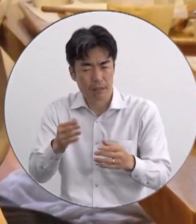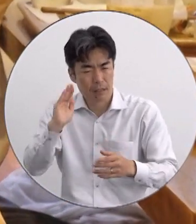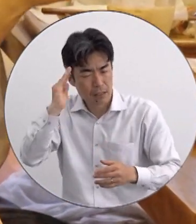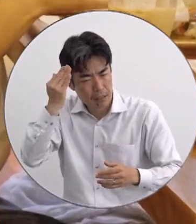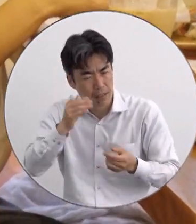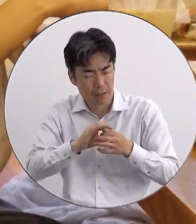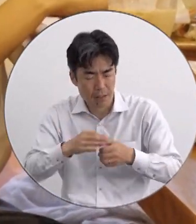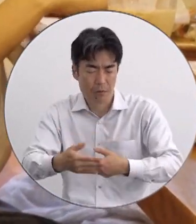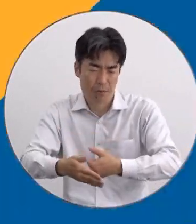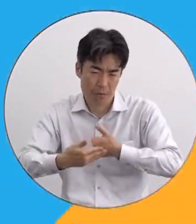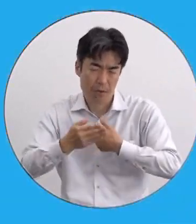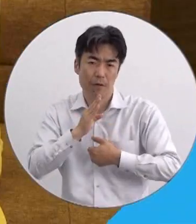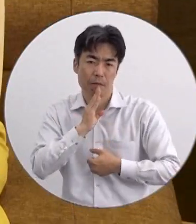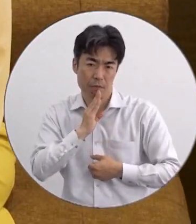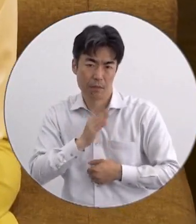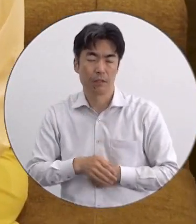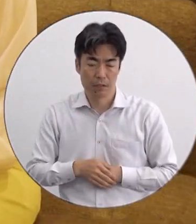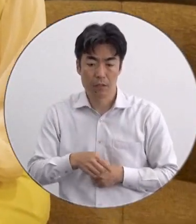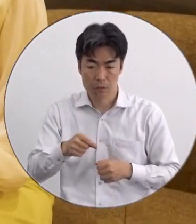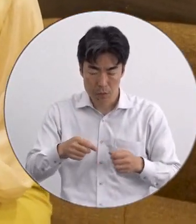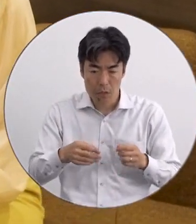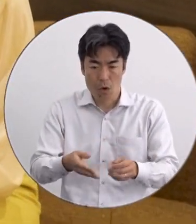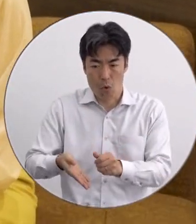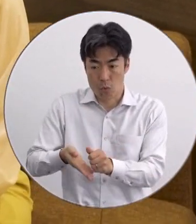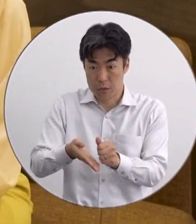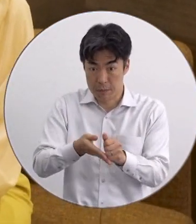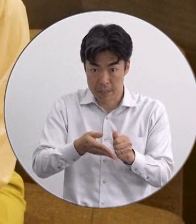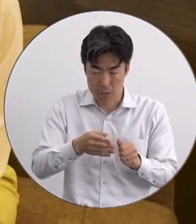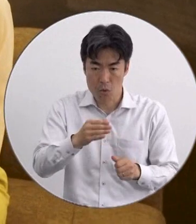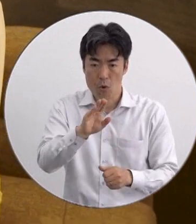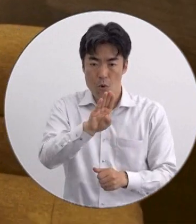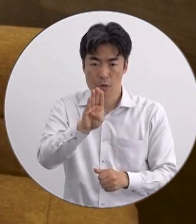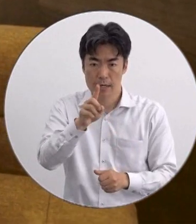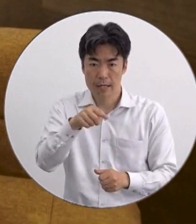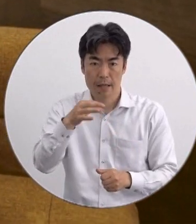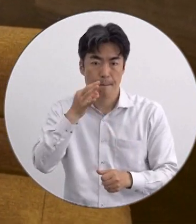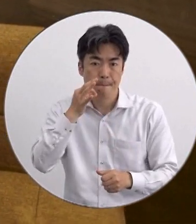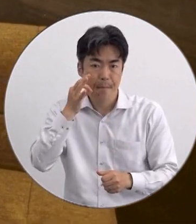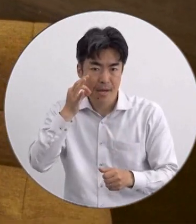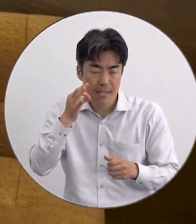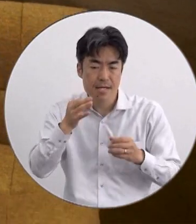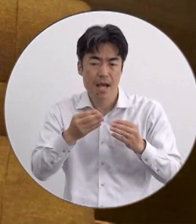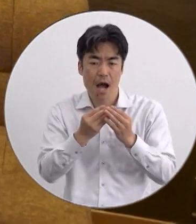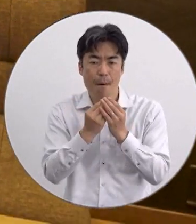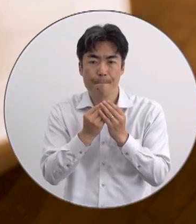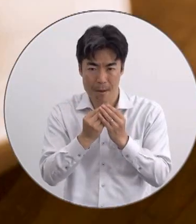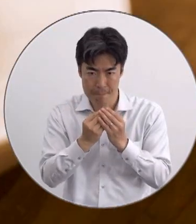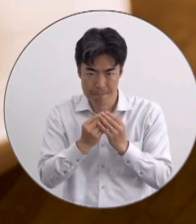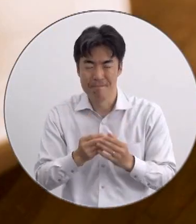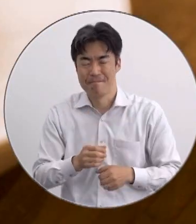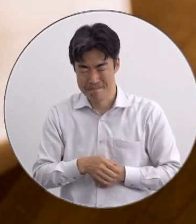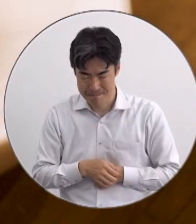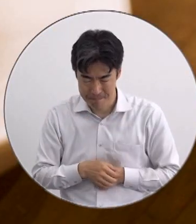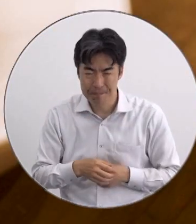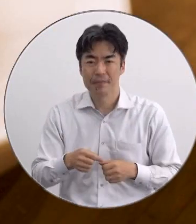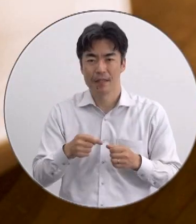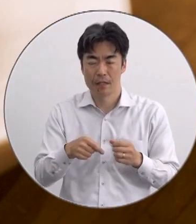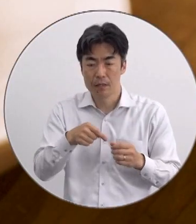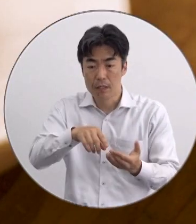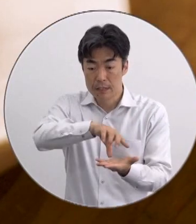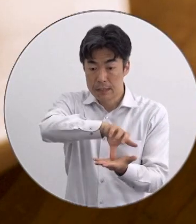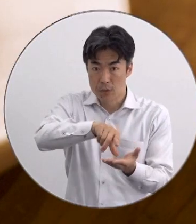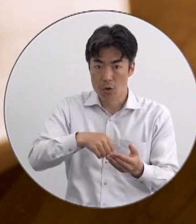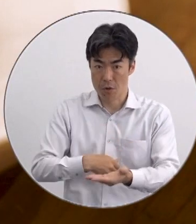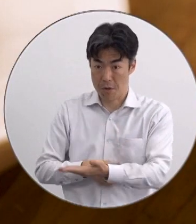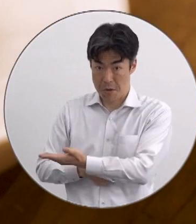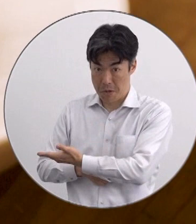。 カフェ803おすすめの玄米あんぱんになります。こちらのあんこは地元の岡